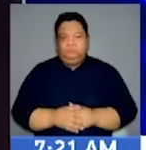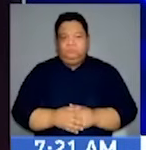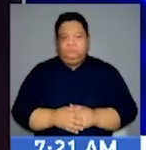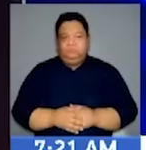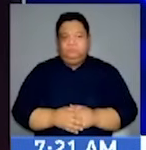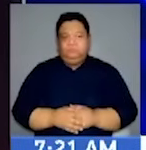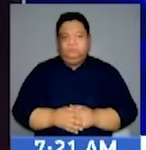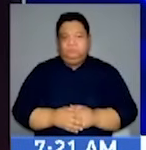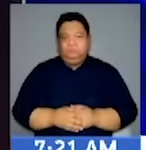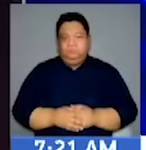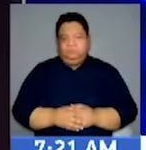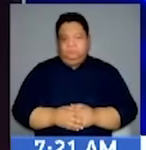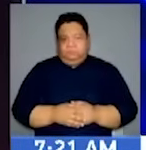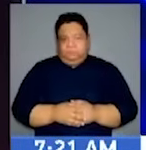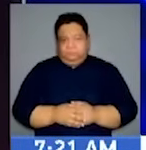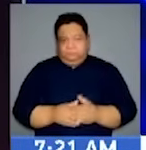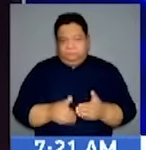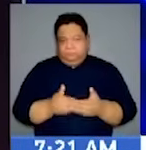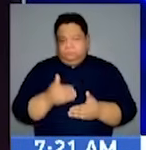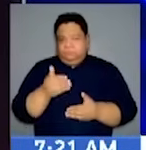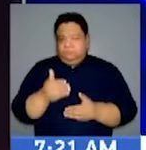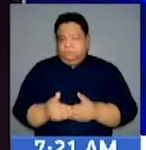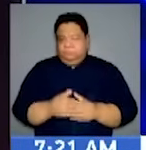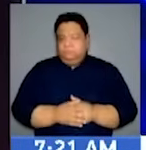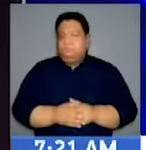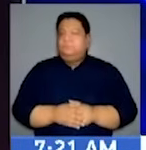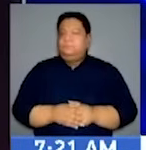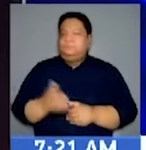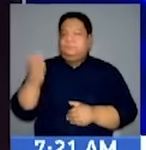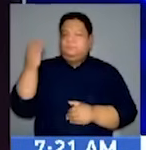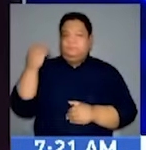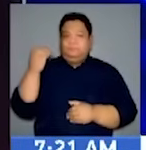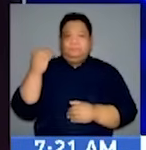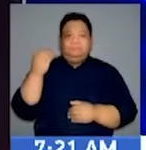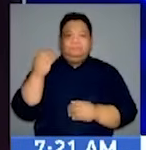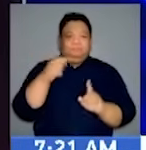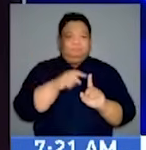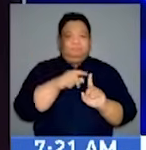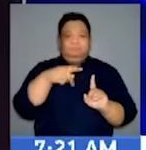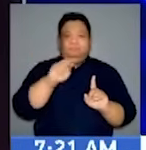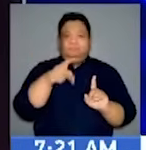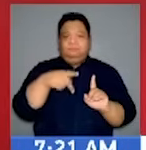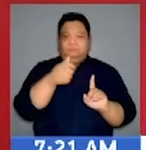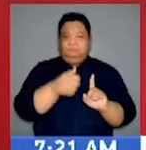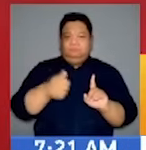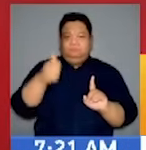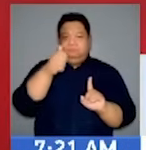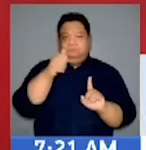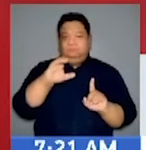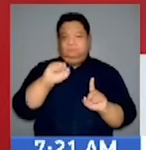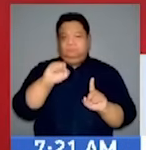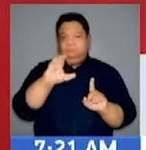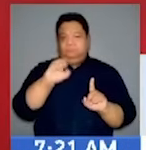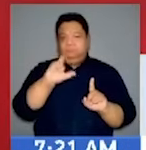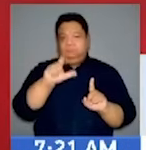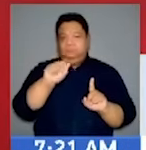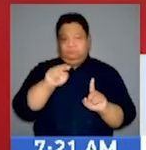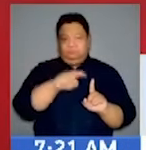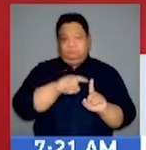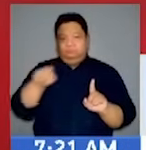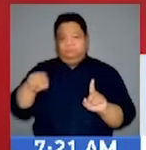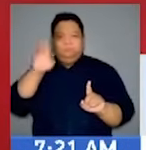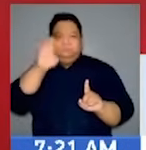Duda ang mga kapatid ni dating PNP Chief Camilo Cascolan sa sanhi ng kanyang pagkamatay. We filed a guardianship